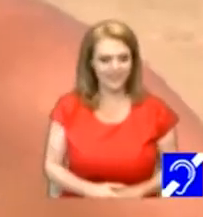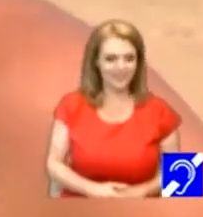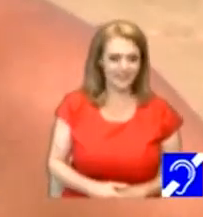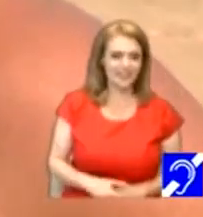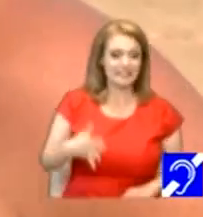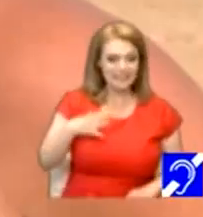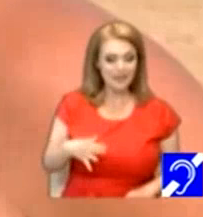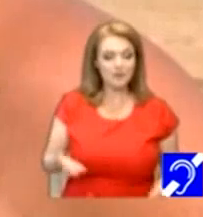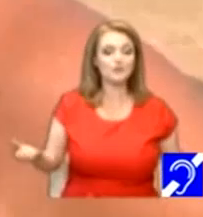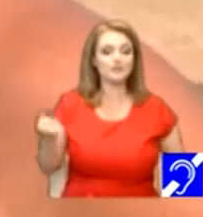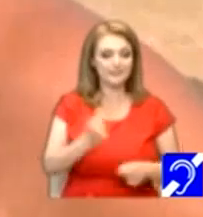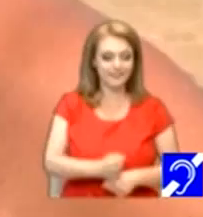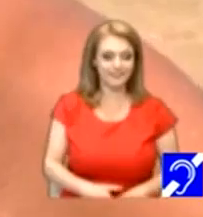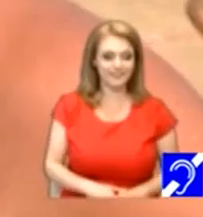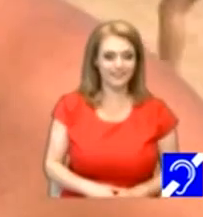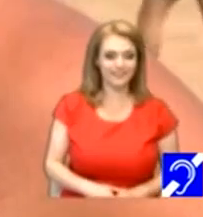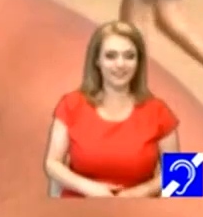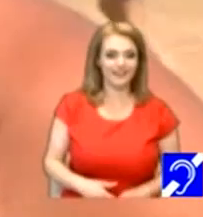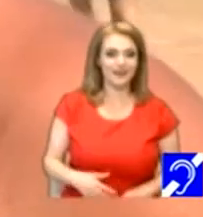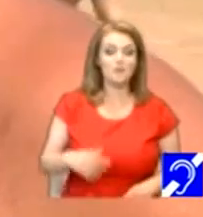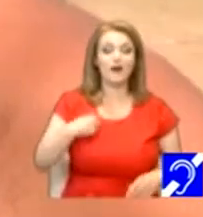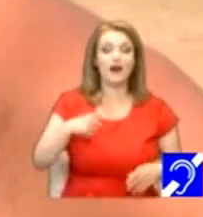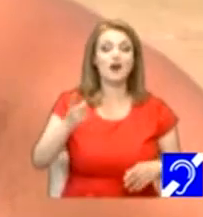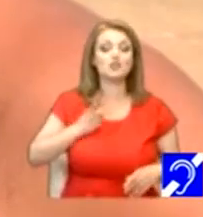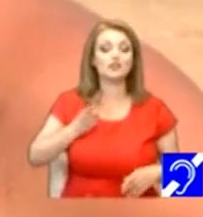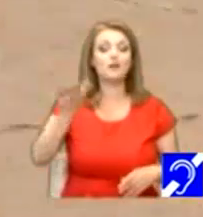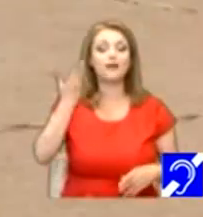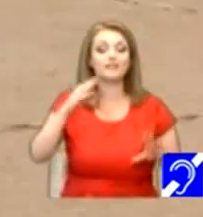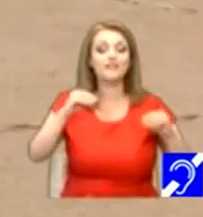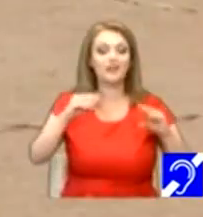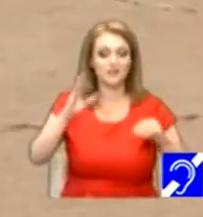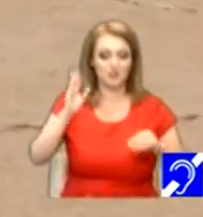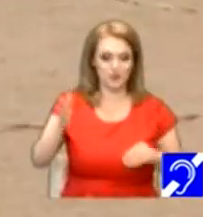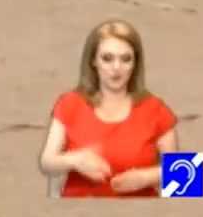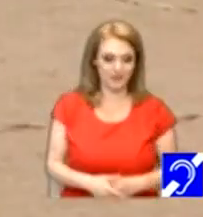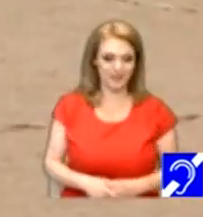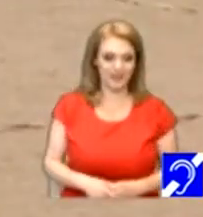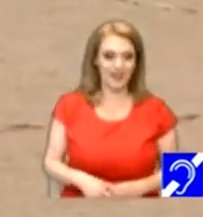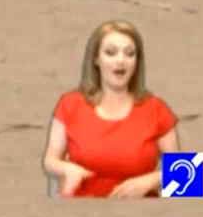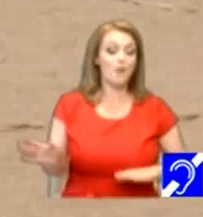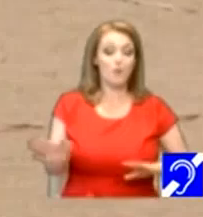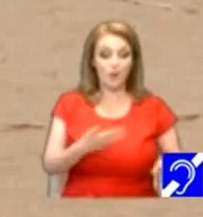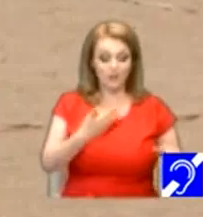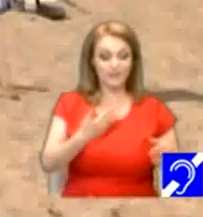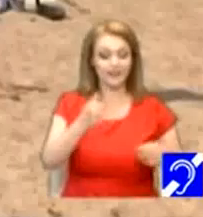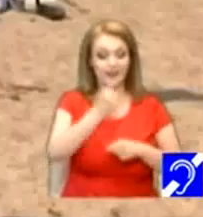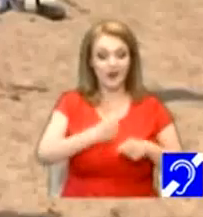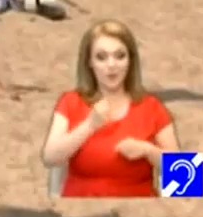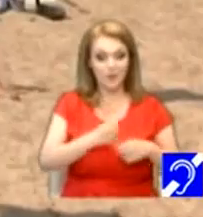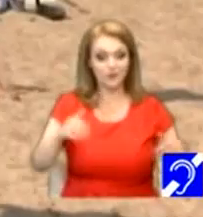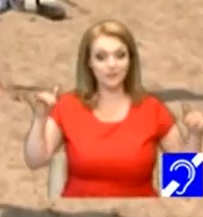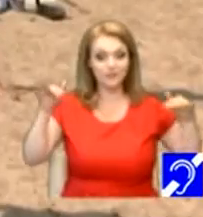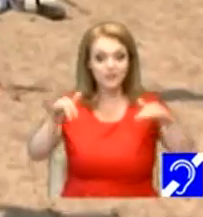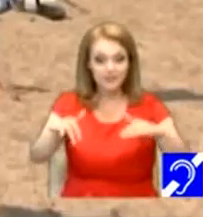Просто терпят. Ожидают, когда быстрее уже вечер, конец рабочего дня. И все уже сразу после работы, все стартуют сразу уже на